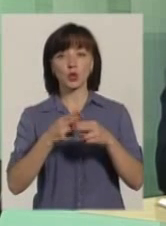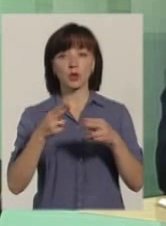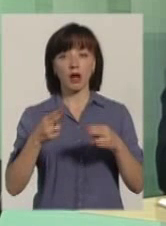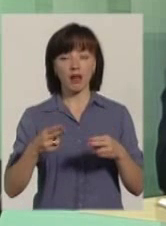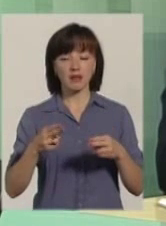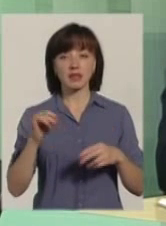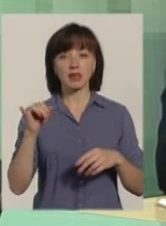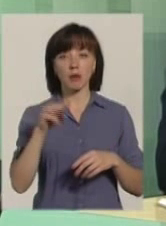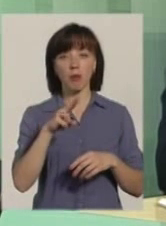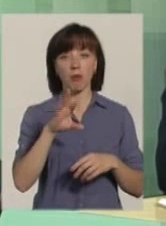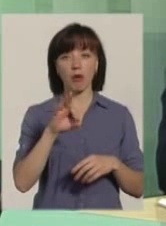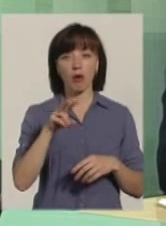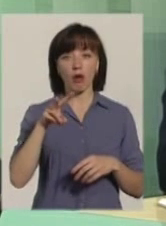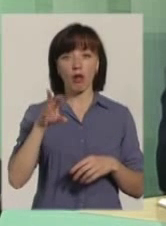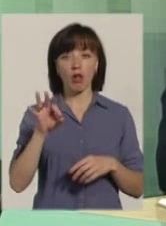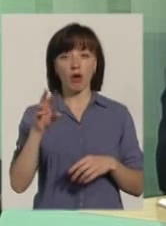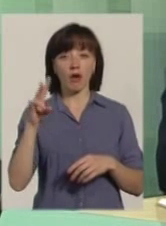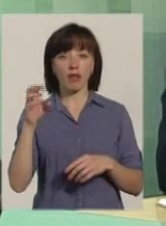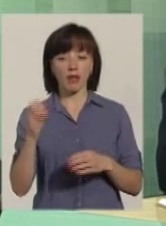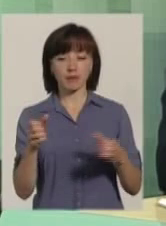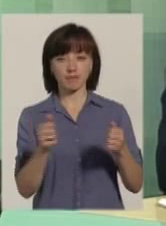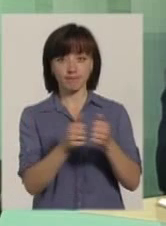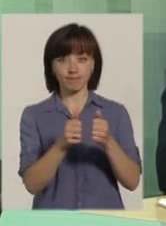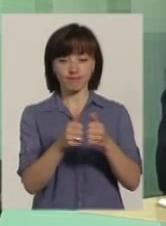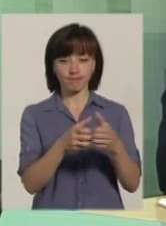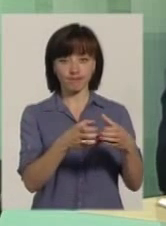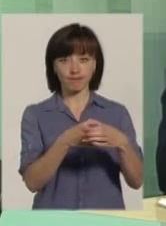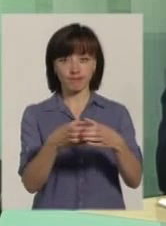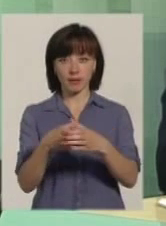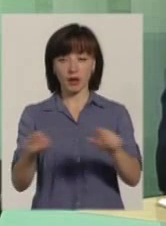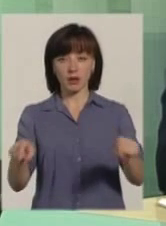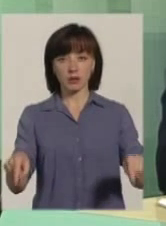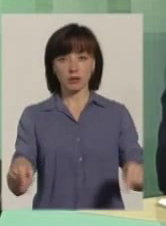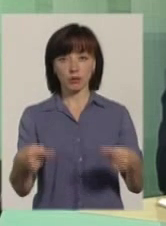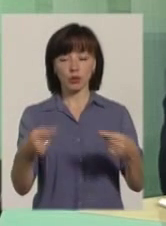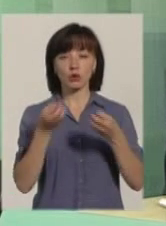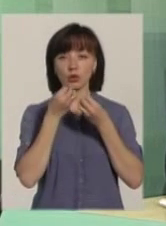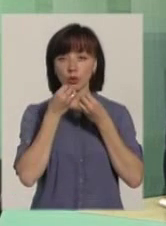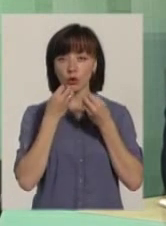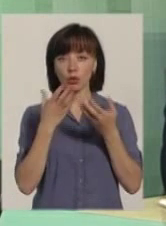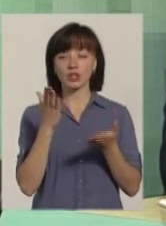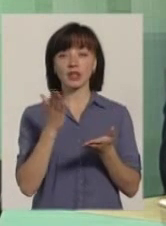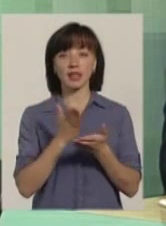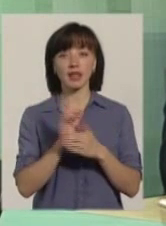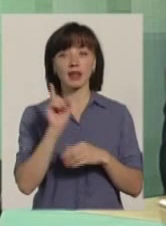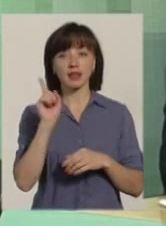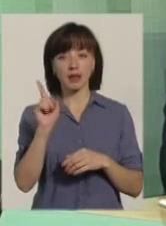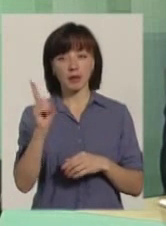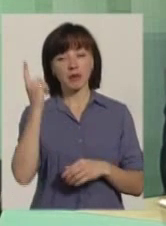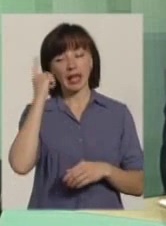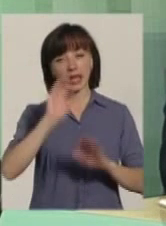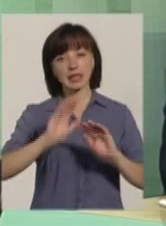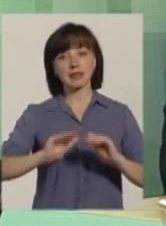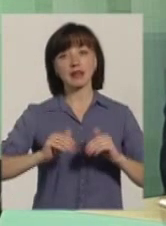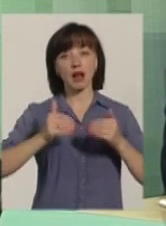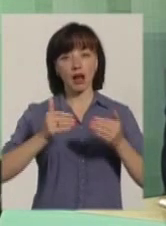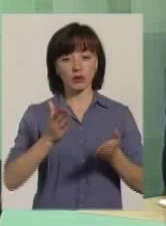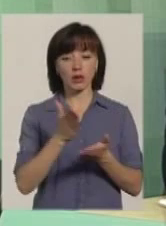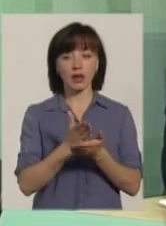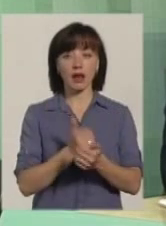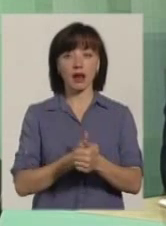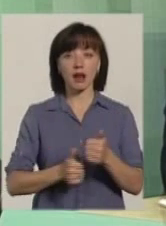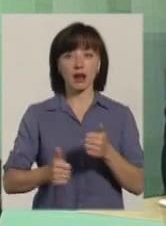громада Полонного, навколо яких створюються хороші, є там ініціатори, є лідери,